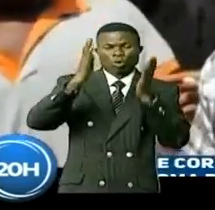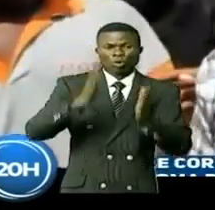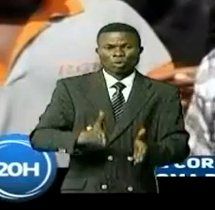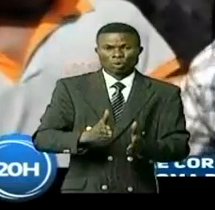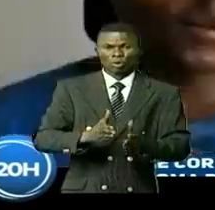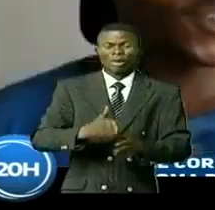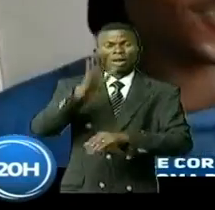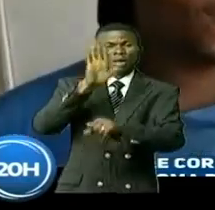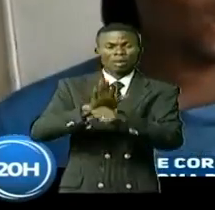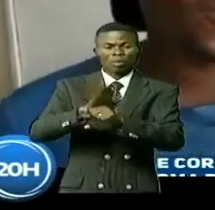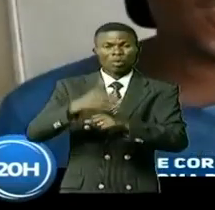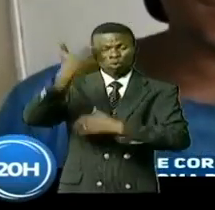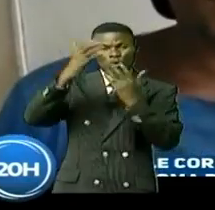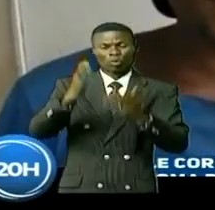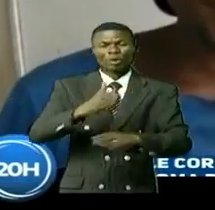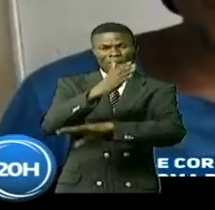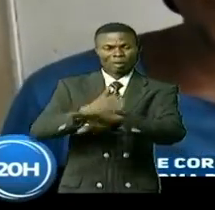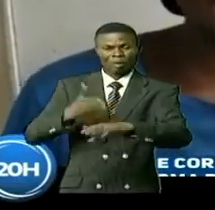des blessés.